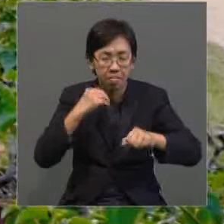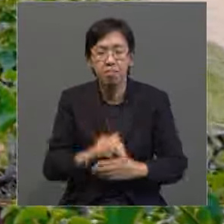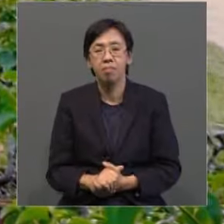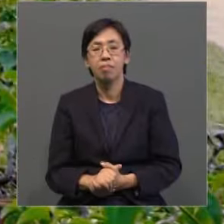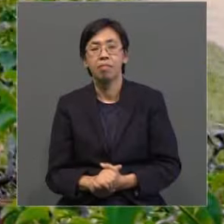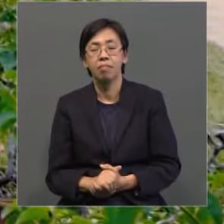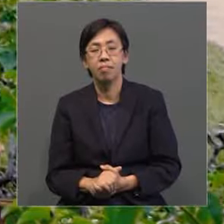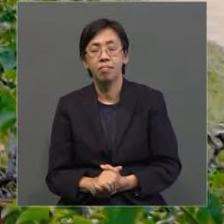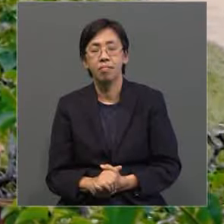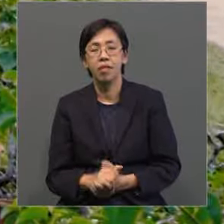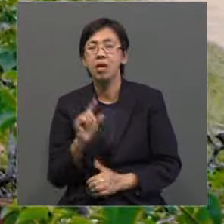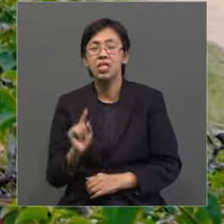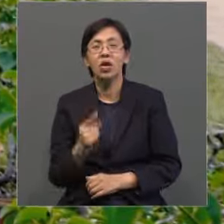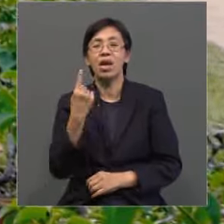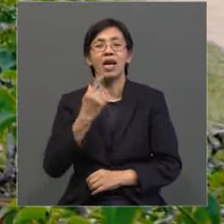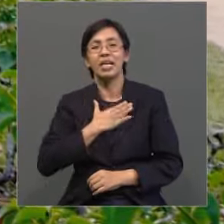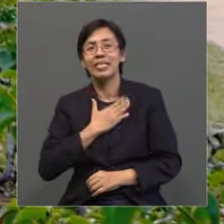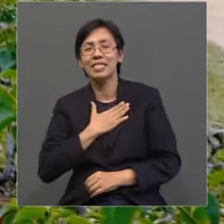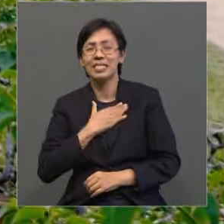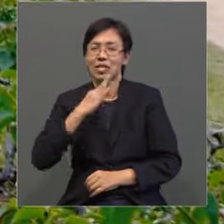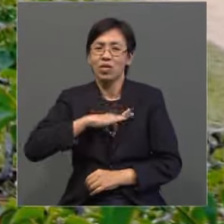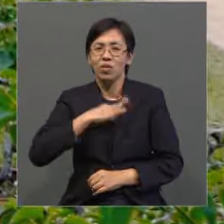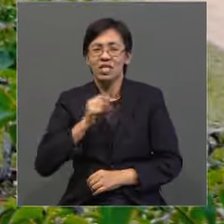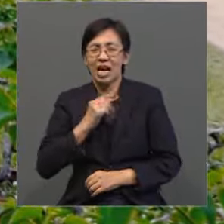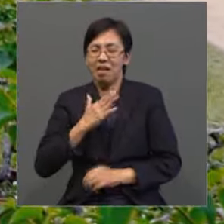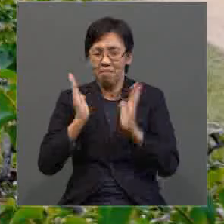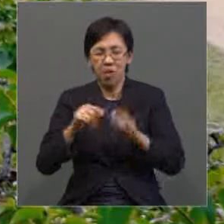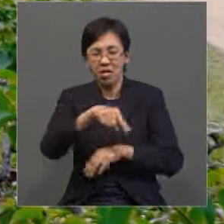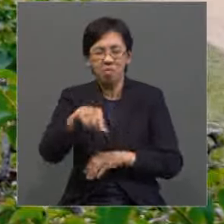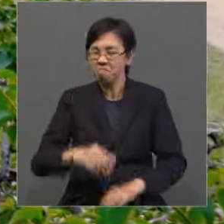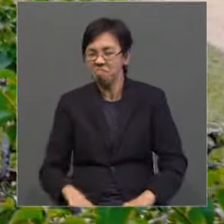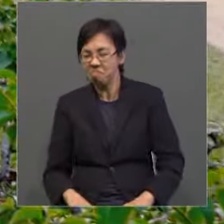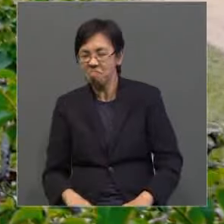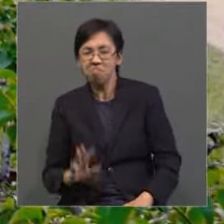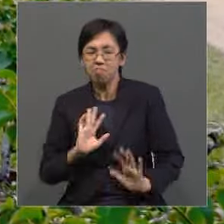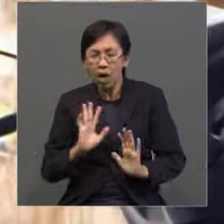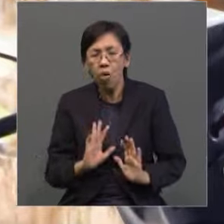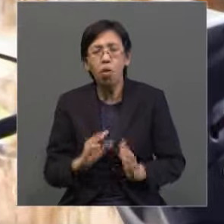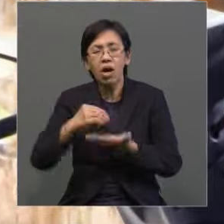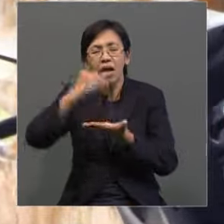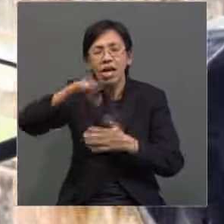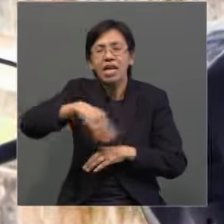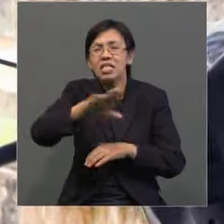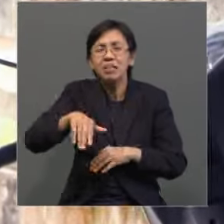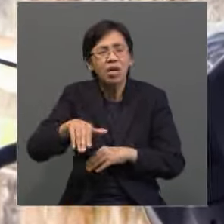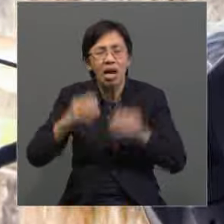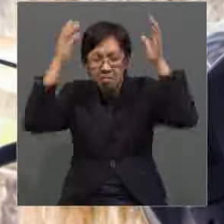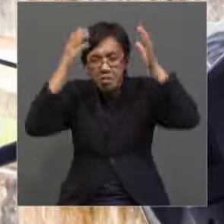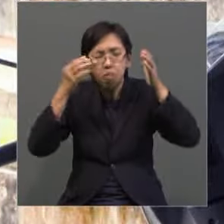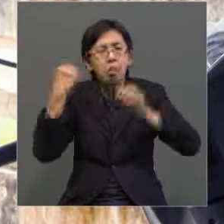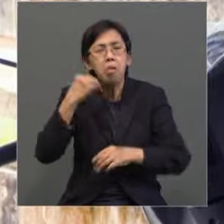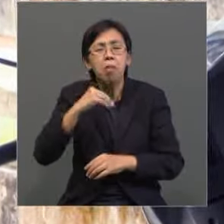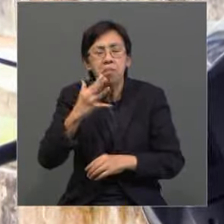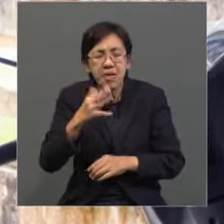ะครับก็ในตอนแรกๆนะครับก็อาจจะมีการต่อต้านเล็กน้อยนะครับพอโดยปกติโดยนิสัยของนักเรียนก็ไม่ค่อยได้สวมหมวกนิร